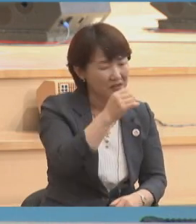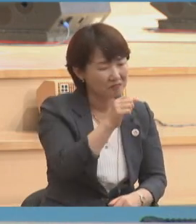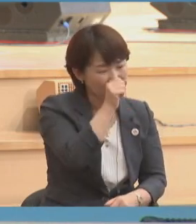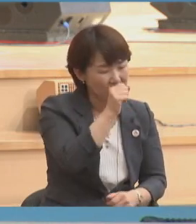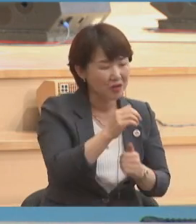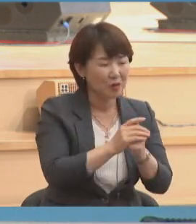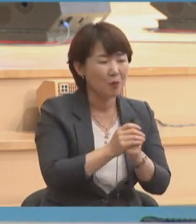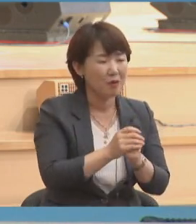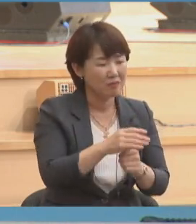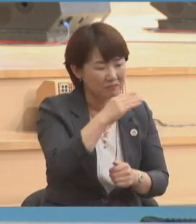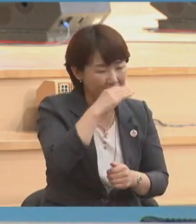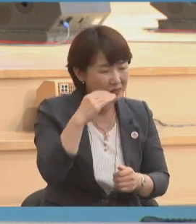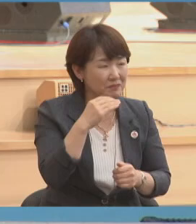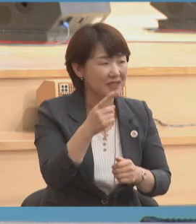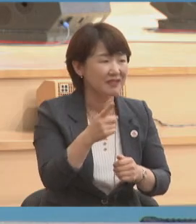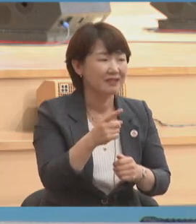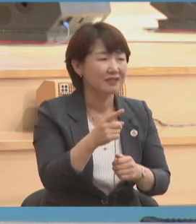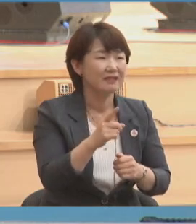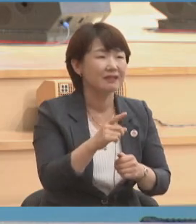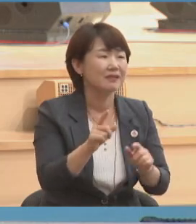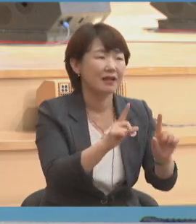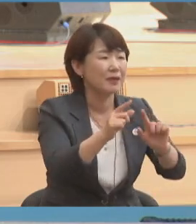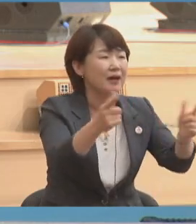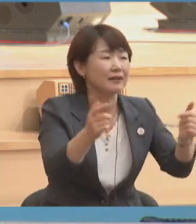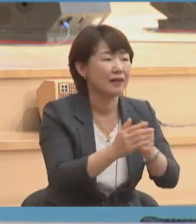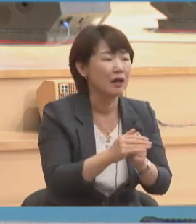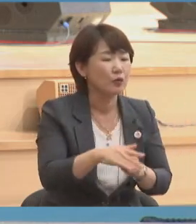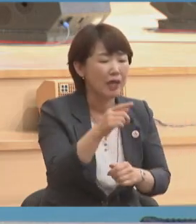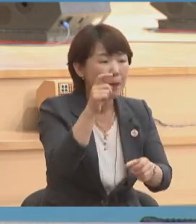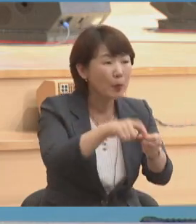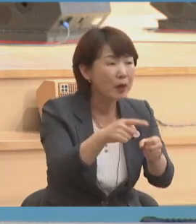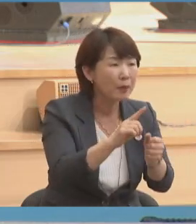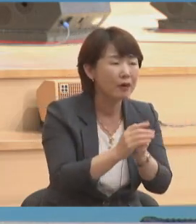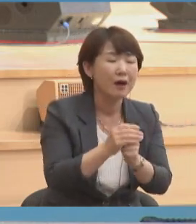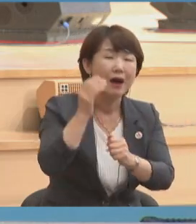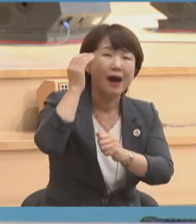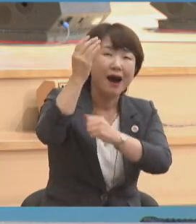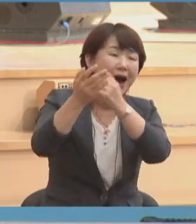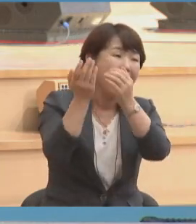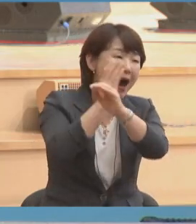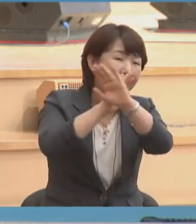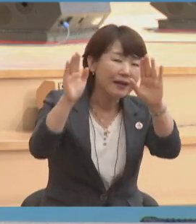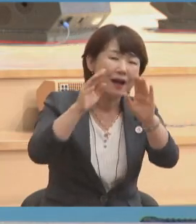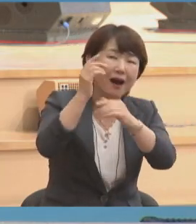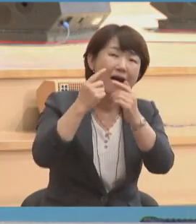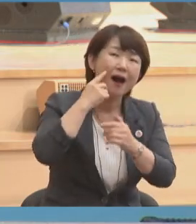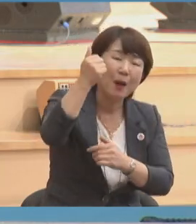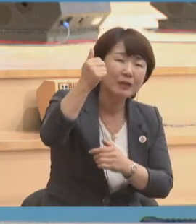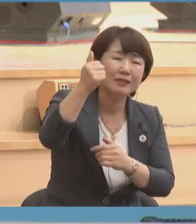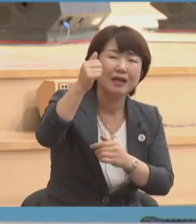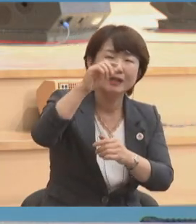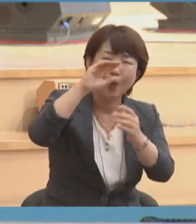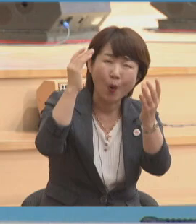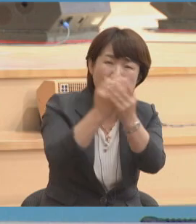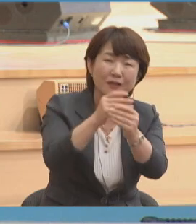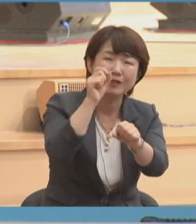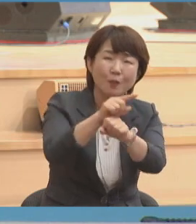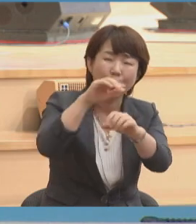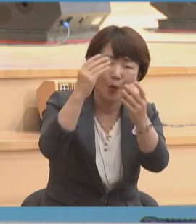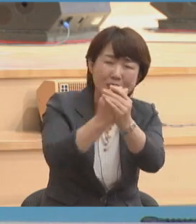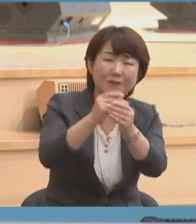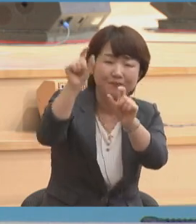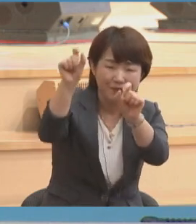윤리적인 삶 그런 게 아닙니다. 우리의 목표는 뭐냐? 그러므로 하늘에 계신 너희 아버지의 온전하심과 같이